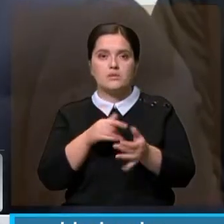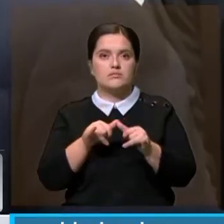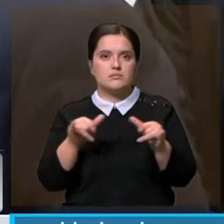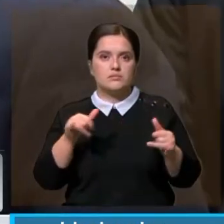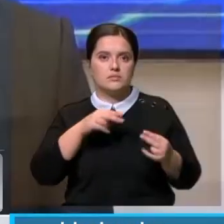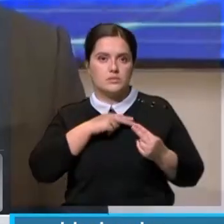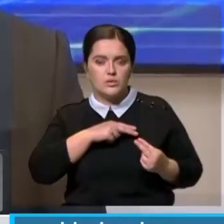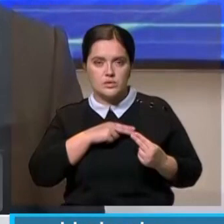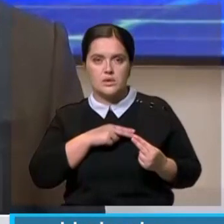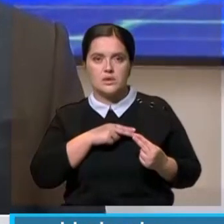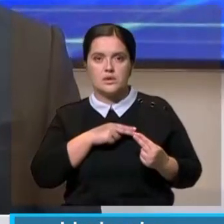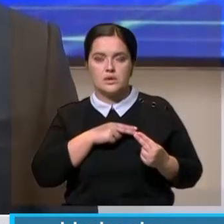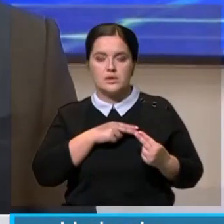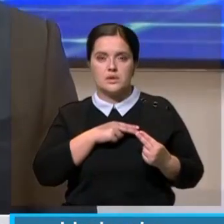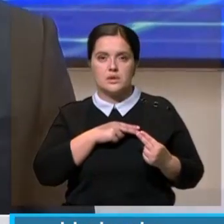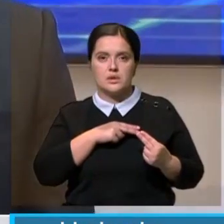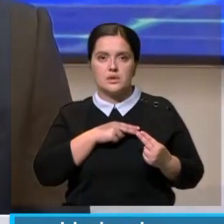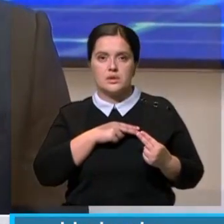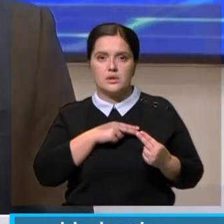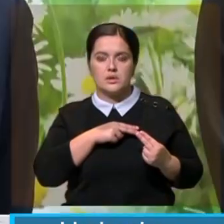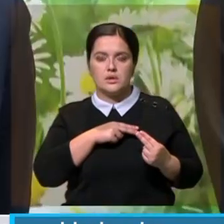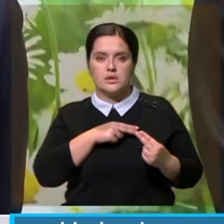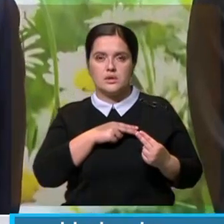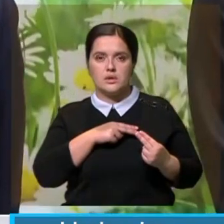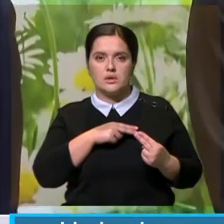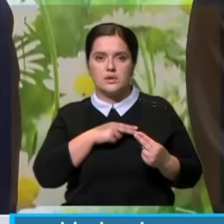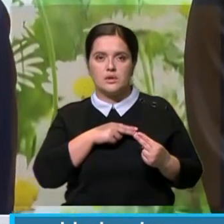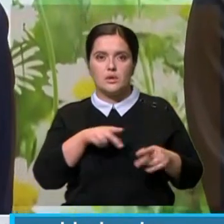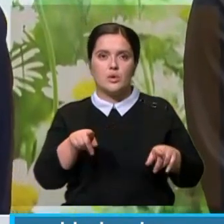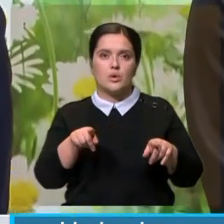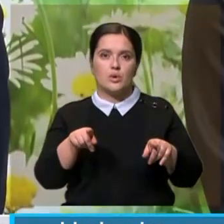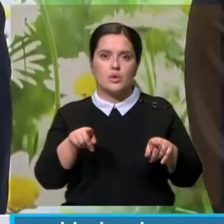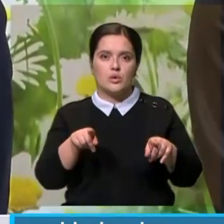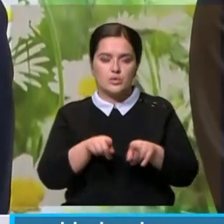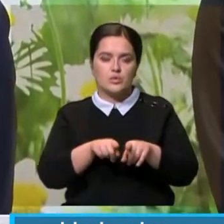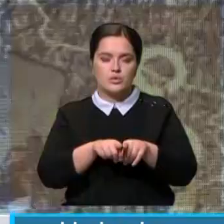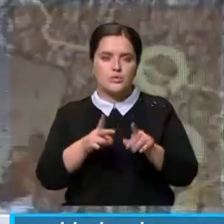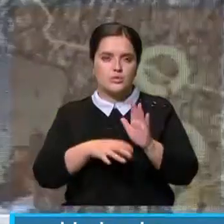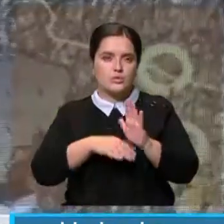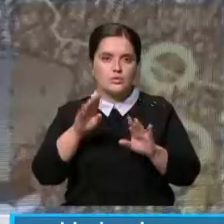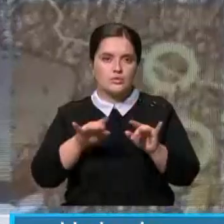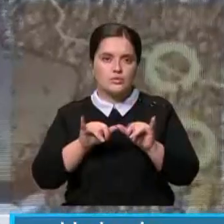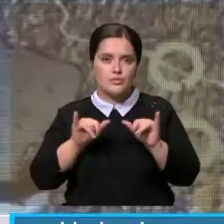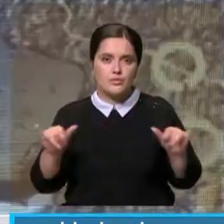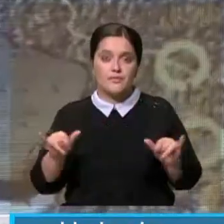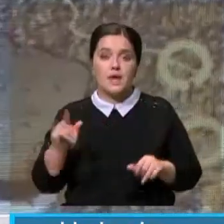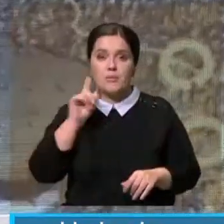в отрасли и эффективность от каждого тенге, который вкладывается. И на этом у меня все.